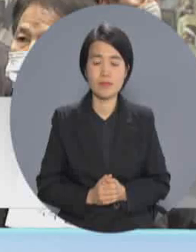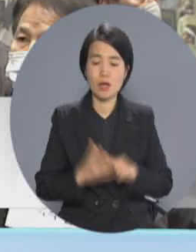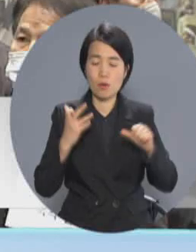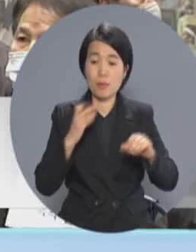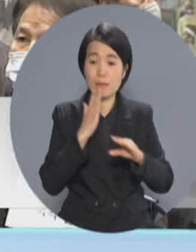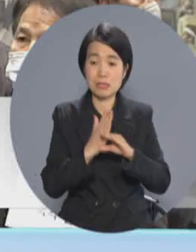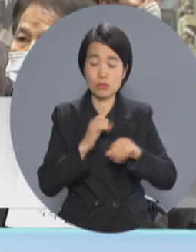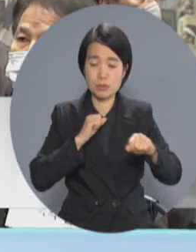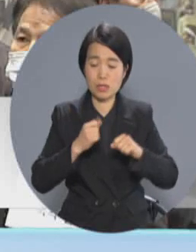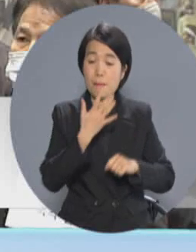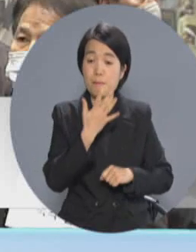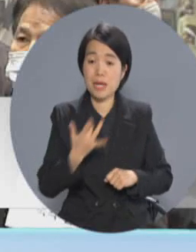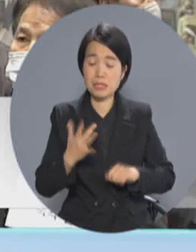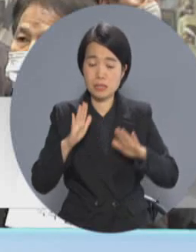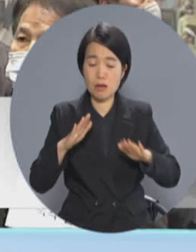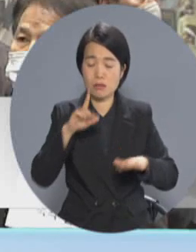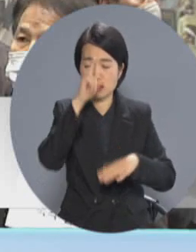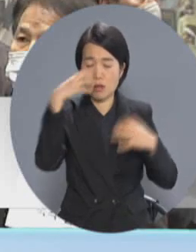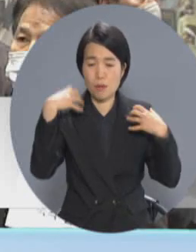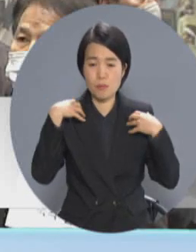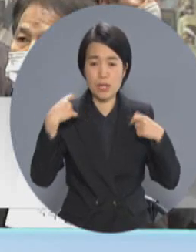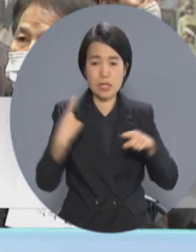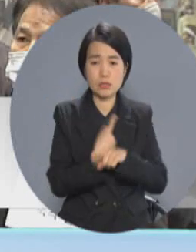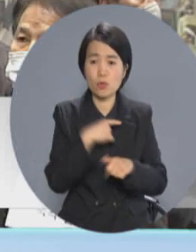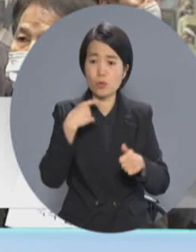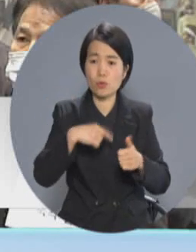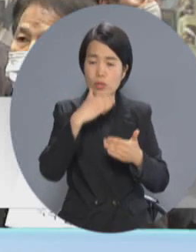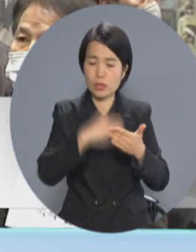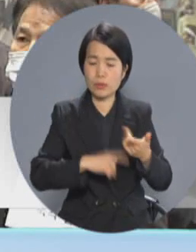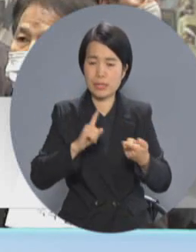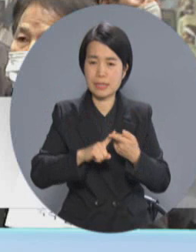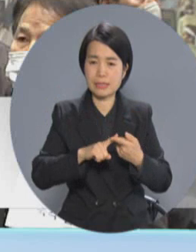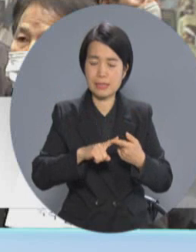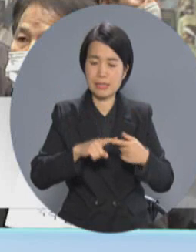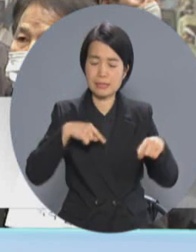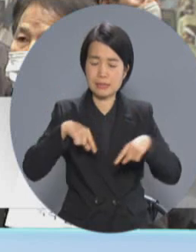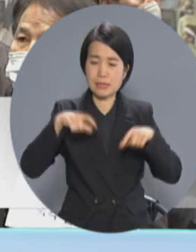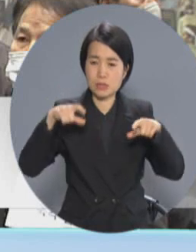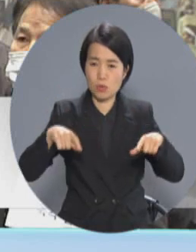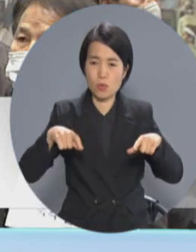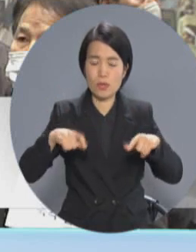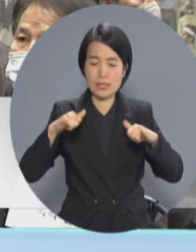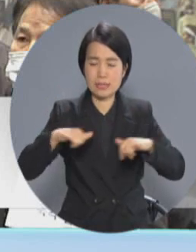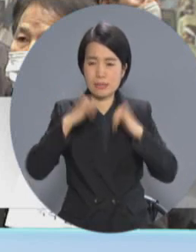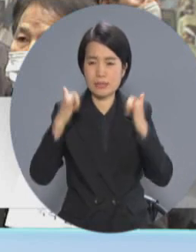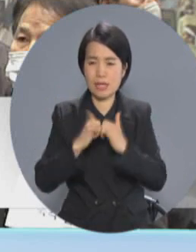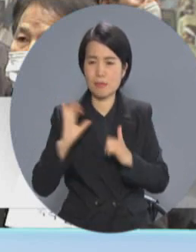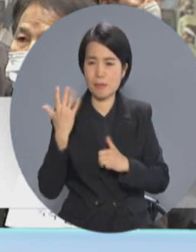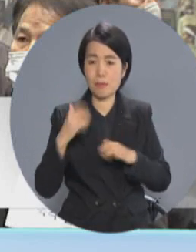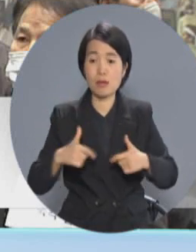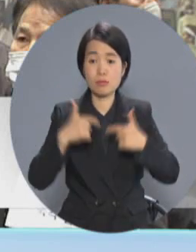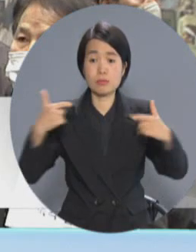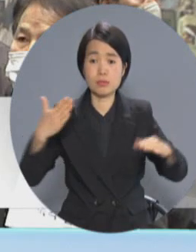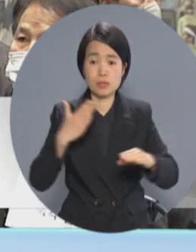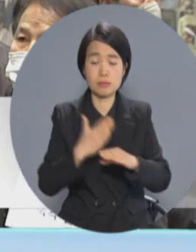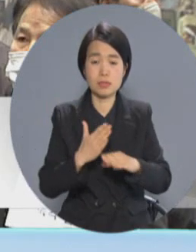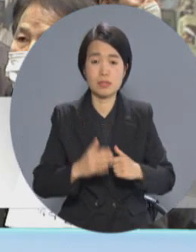5.18 민주화운동이 빠진 현 정부의 개정 교육 과정에 대한 정치권과 지역사회의 반발이 확산하고